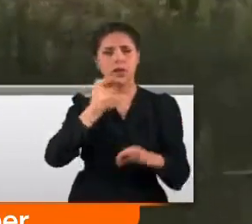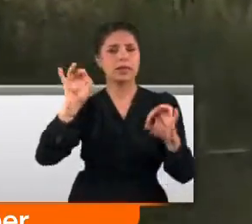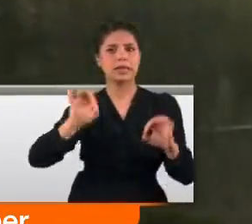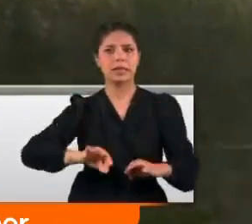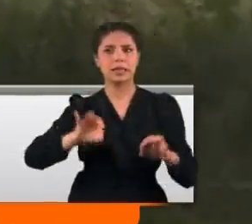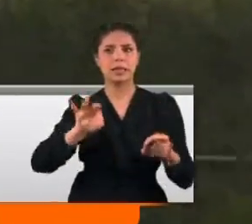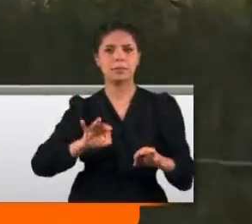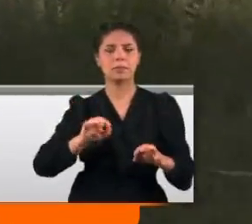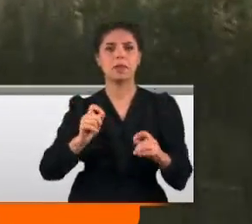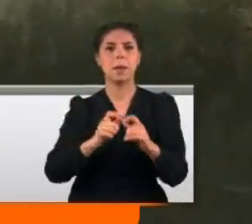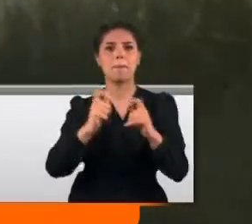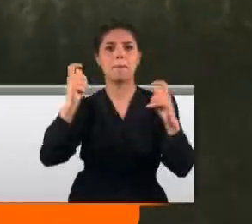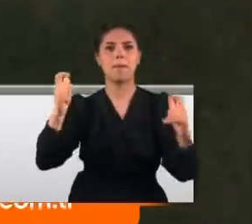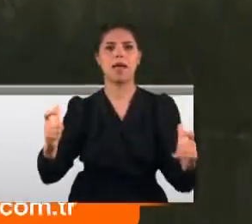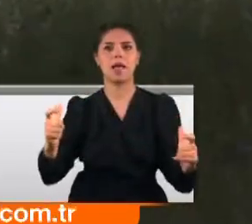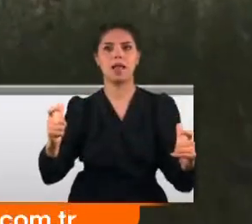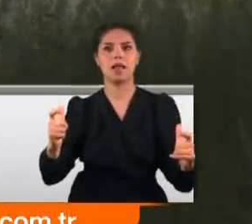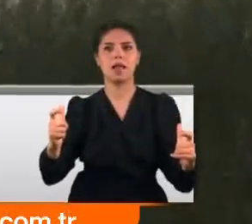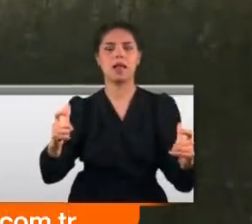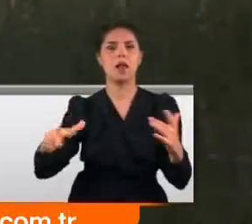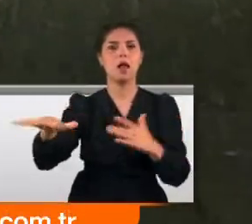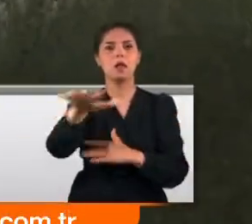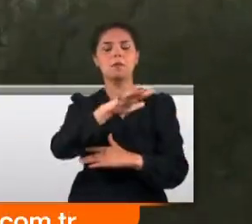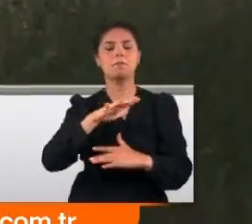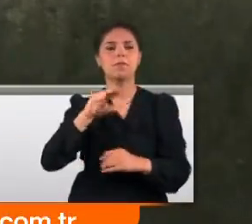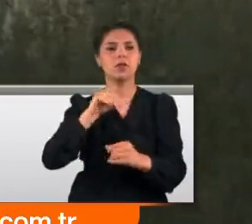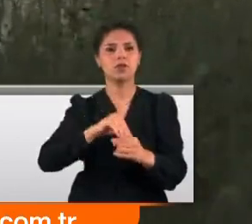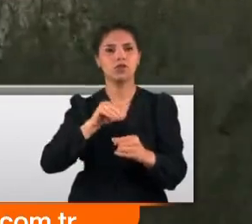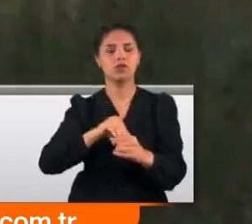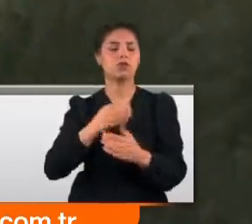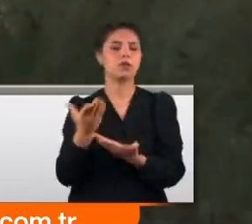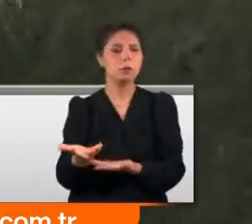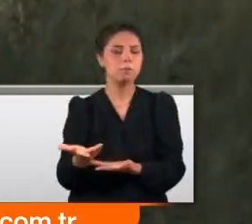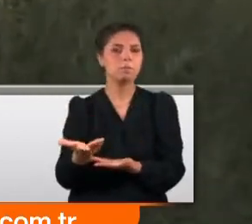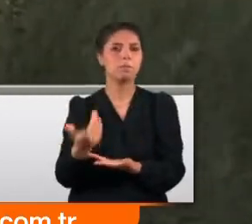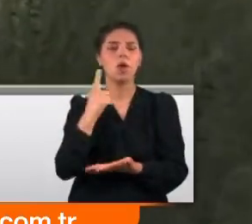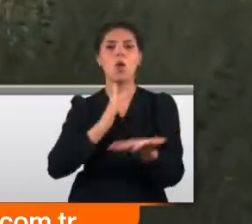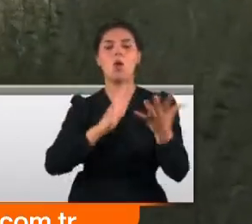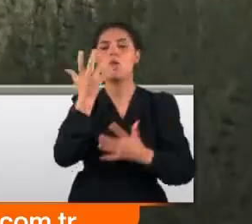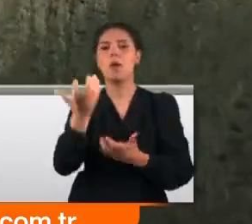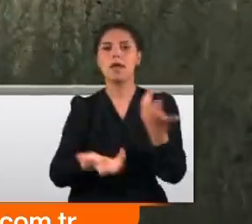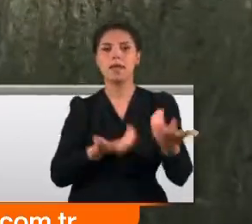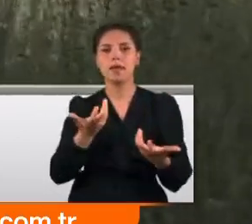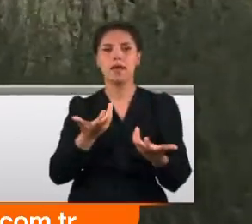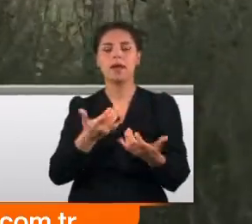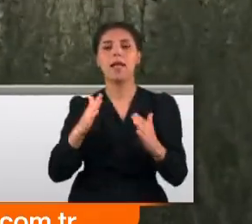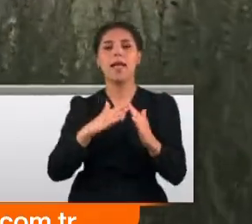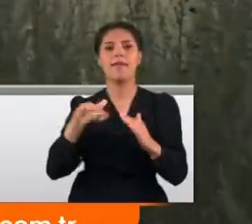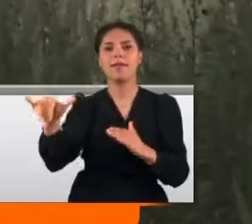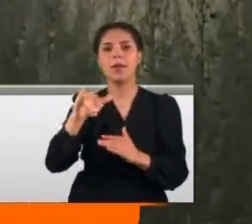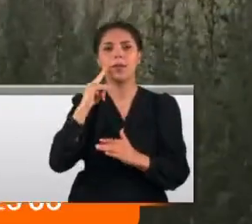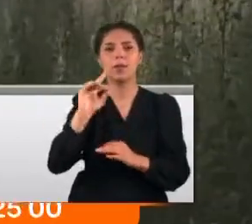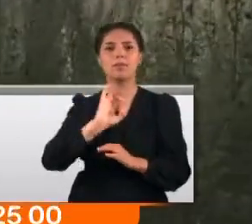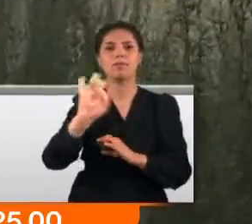anda Belen ilçesinin yoğunluk mevkiindeyiz ve maalesef orman yangını yerleşim alanına